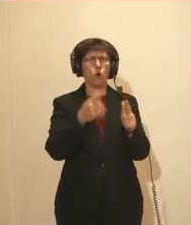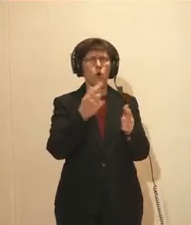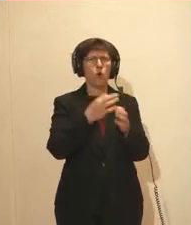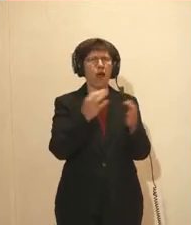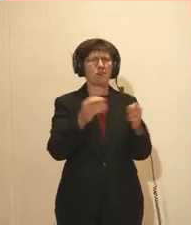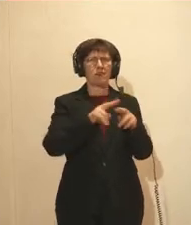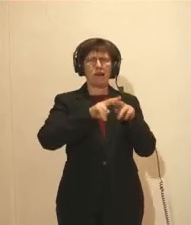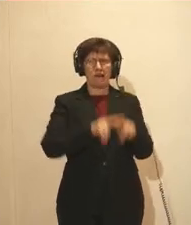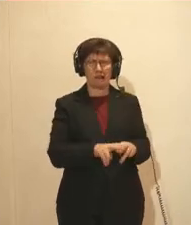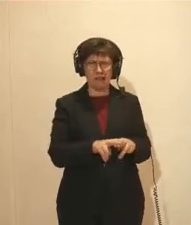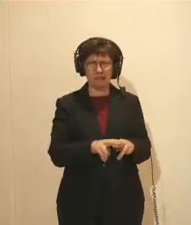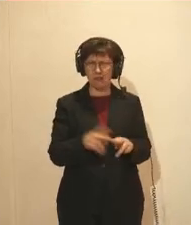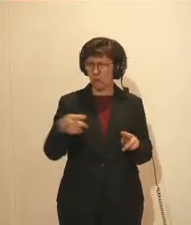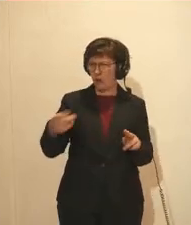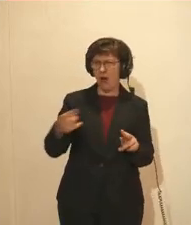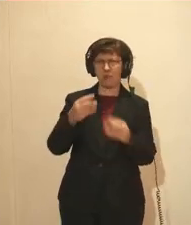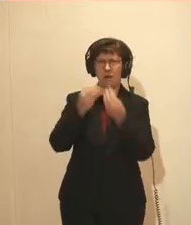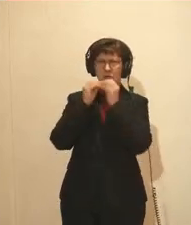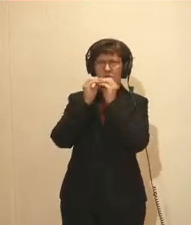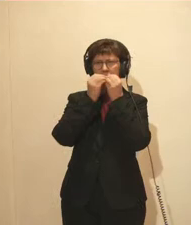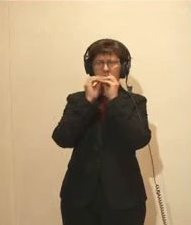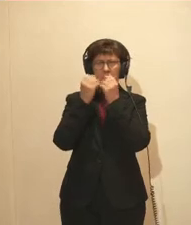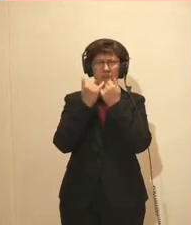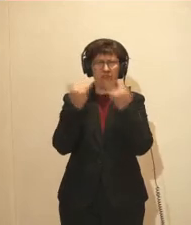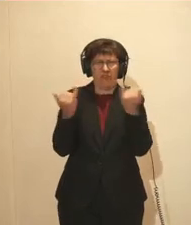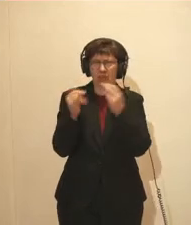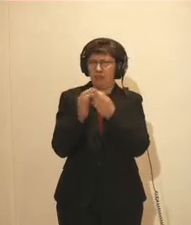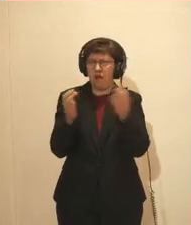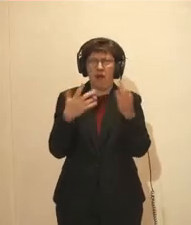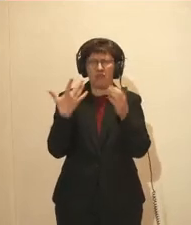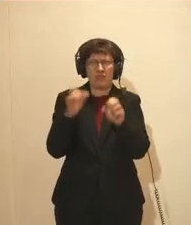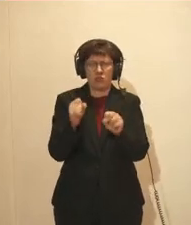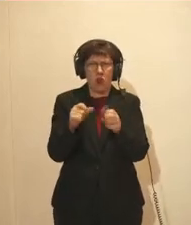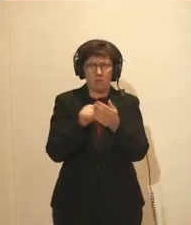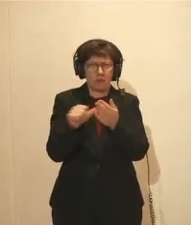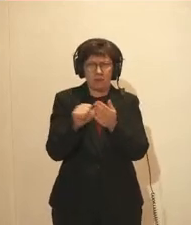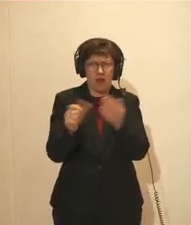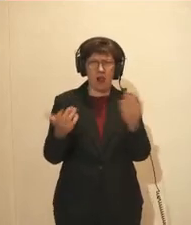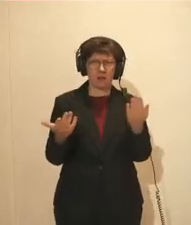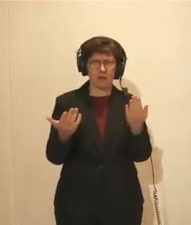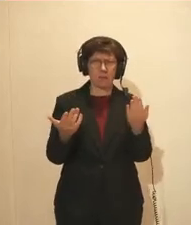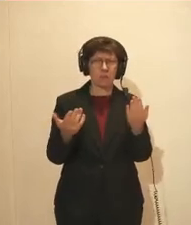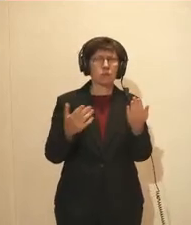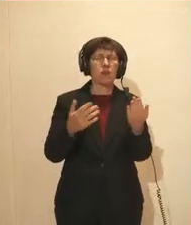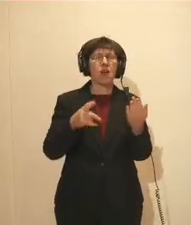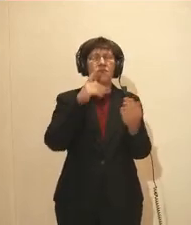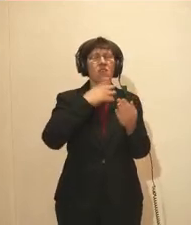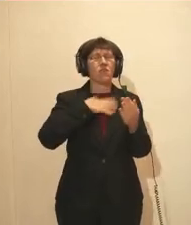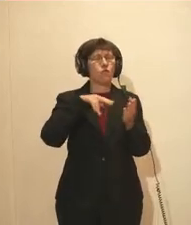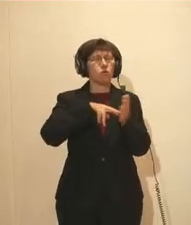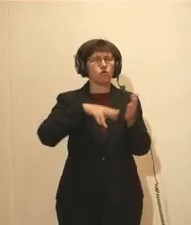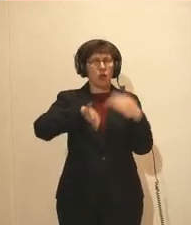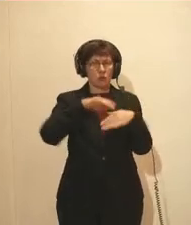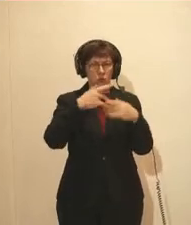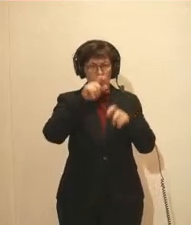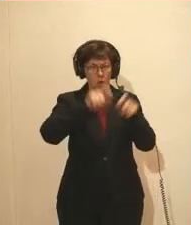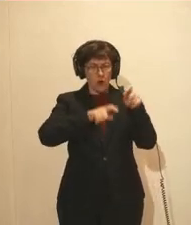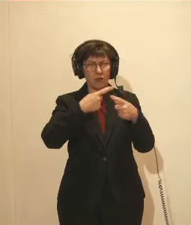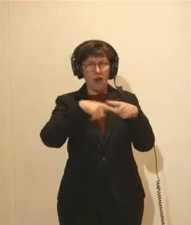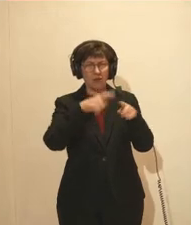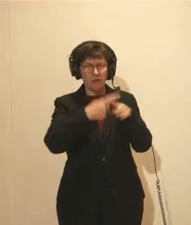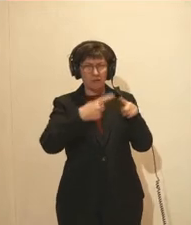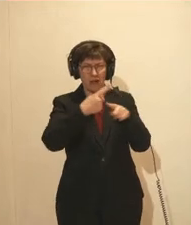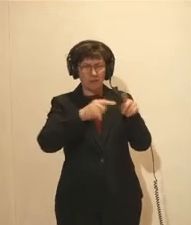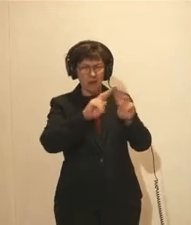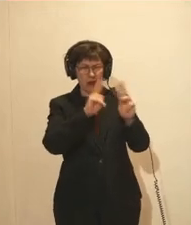rente kriegen und die anderen nicht wissen wie sie über den tag kommen sollen werden wir unseren wohlstand basieren auf menschen die in anderen teilen